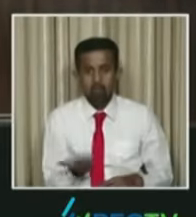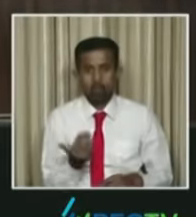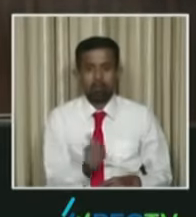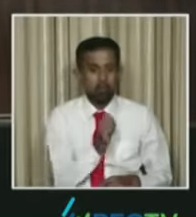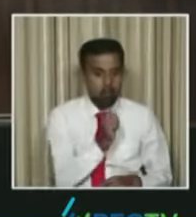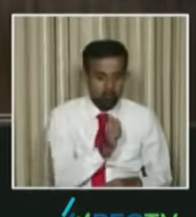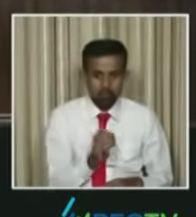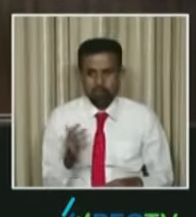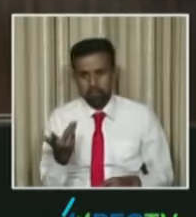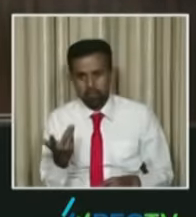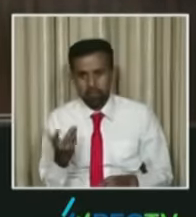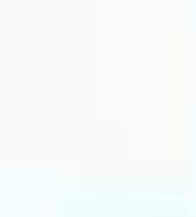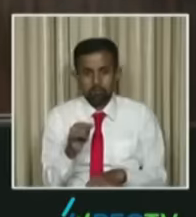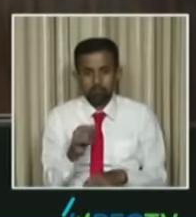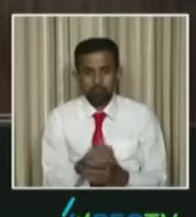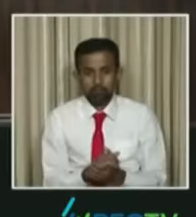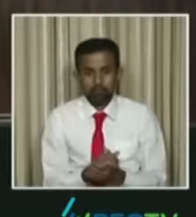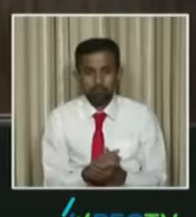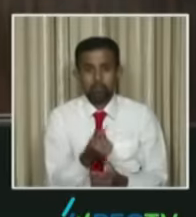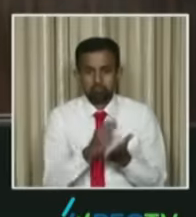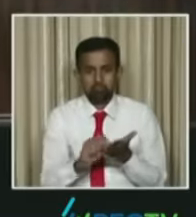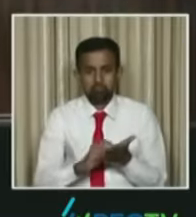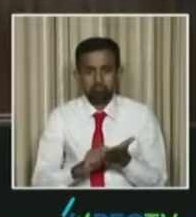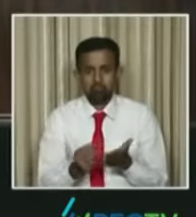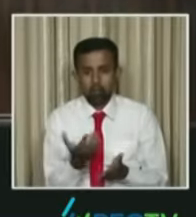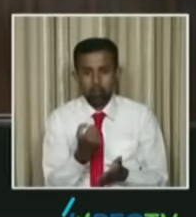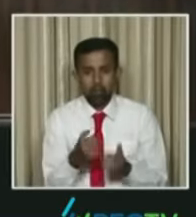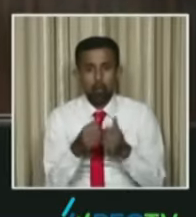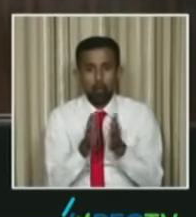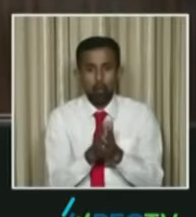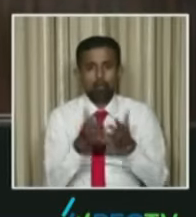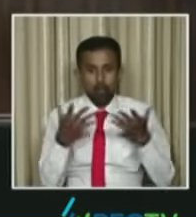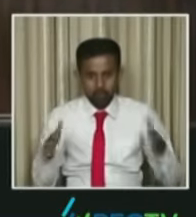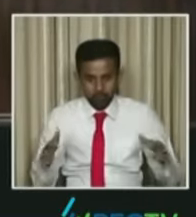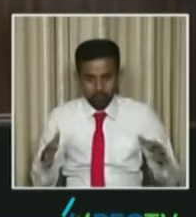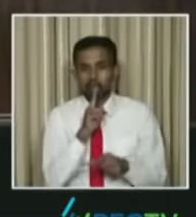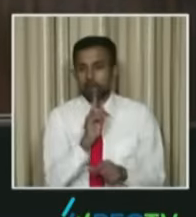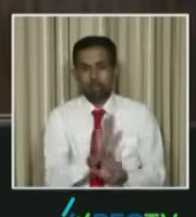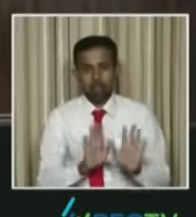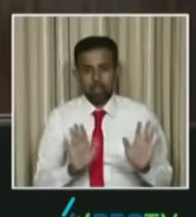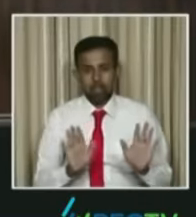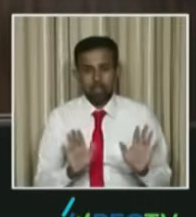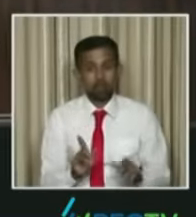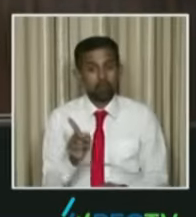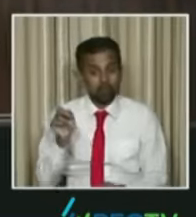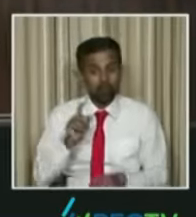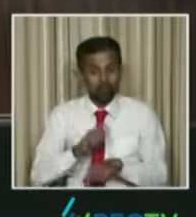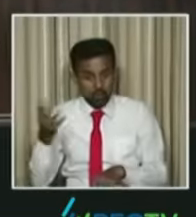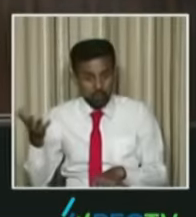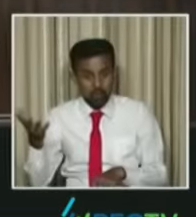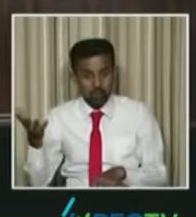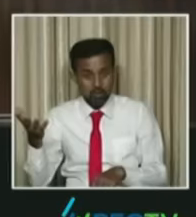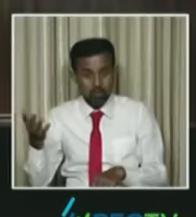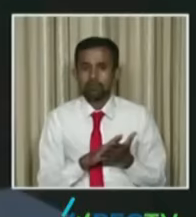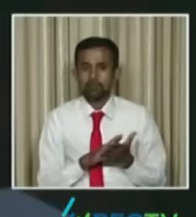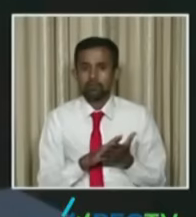සත්‍යතාවය අසත්‍යතාවය මේක හරිද එයාගේ ප්‍රකාශයක් අපිට ගන්න වෙනවා. ඒ සේරම අරගෙන ඉවරලා අපි මේ සම්බන්ධයෙන් තීන්දුවක් දෙන්න. එයාටත් අවස්ථාවක් දෙන්න ඕනනේ එයාගේ